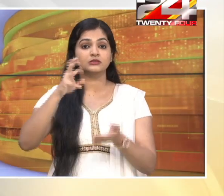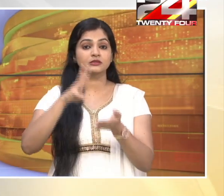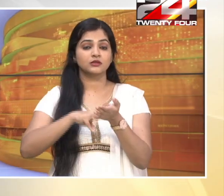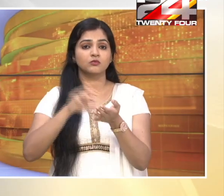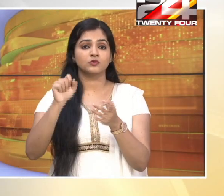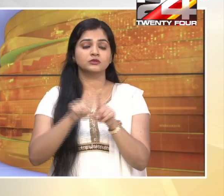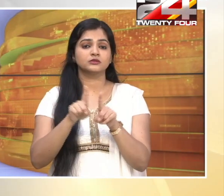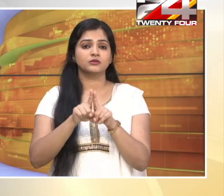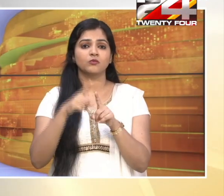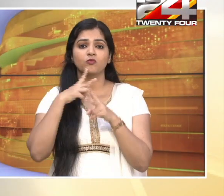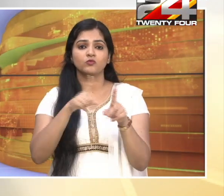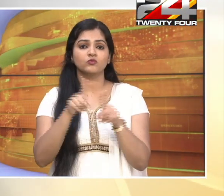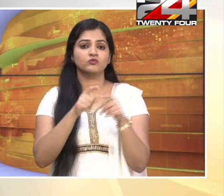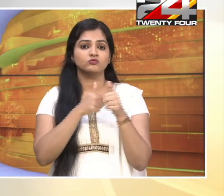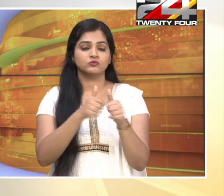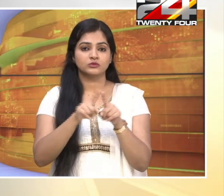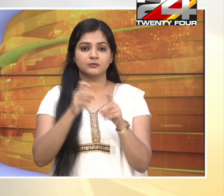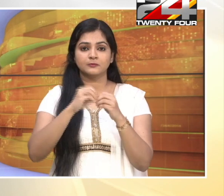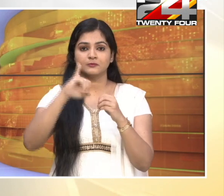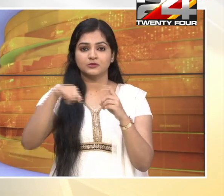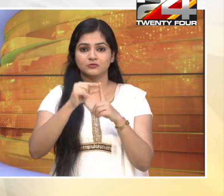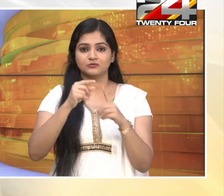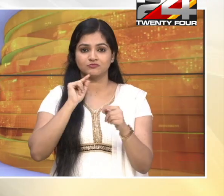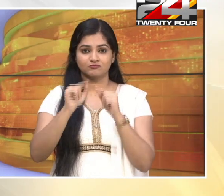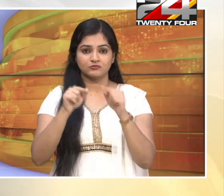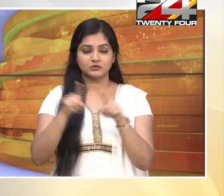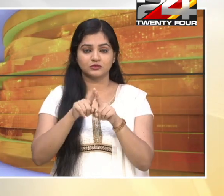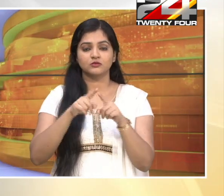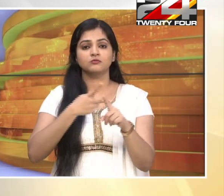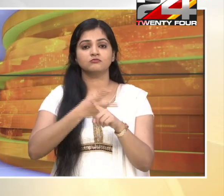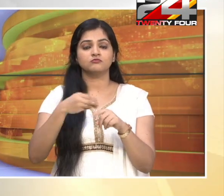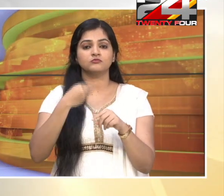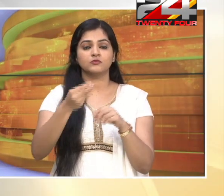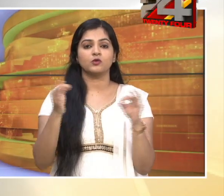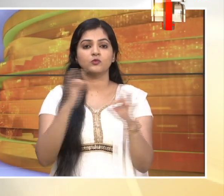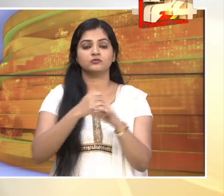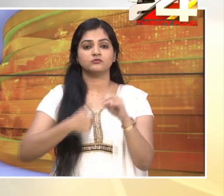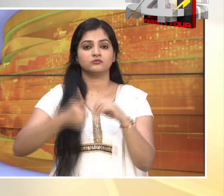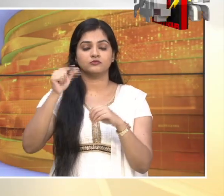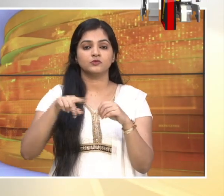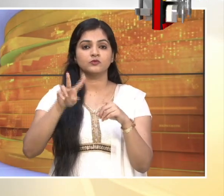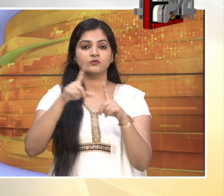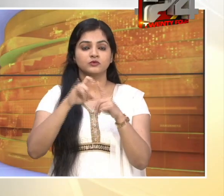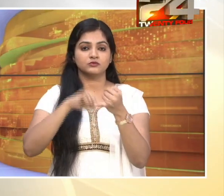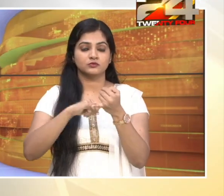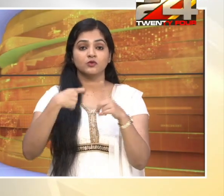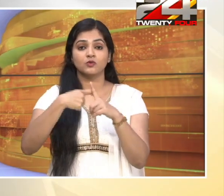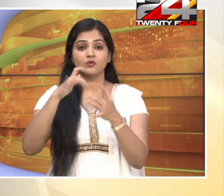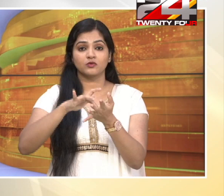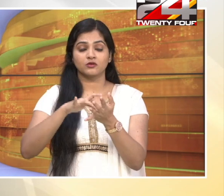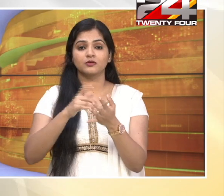മുഖ്യമന്ത്രിയുടെ തത്തയെന്ന ബി ജെ പി വിമർശനത്തിൽ തിരിച്ചടിച്ച് പ്രതിപക്ഷ നേതാവ് വി ഡി സതീശൻ. കൊടകര കുഴൽപ്പണ കേസിൽ സർക്കാരും ബി ജെ